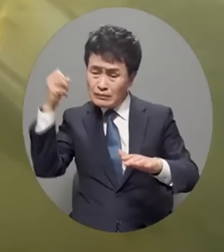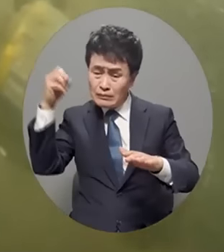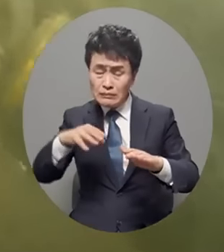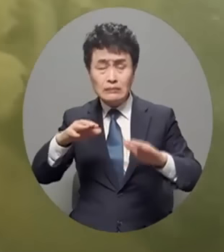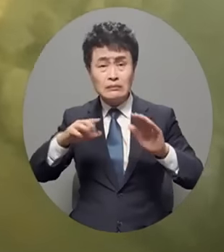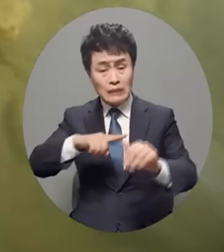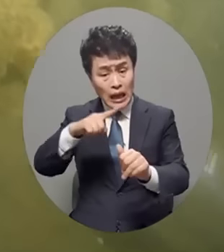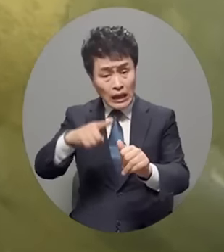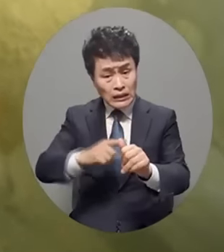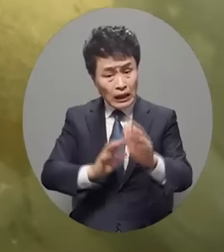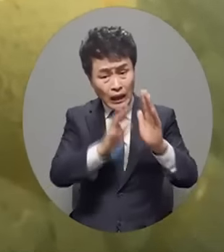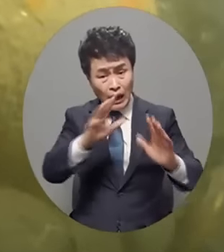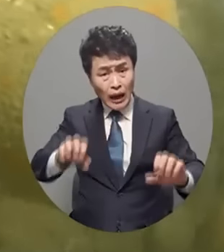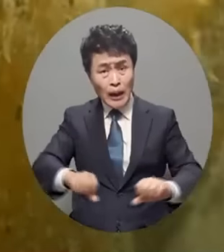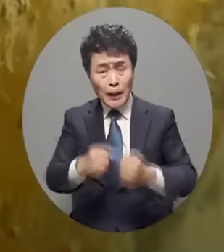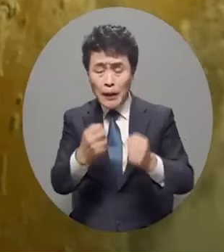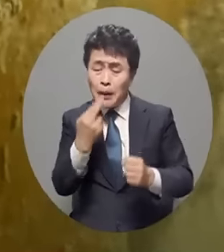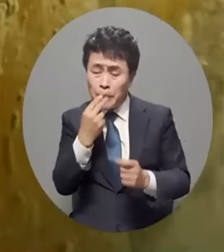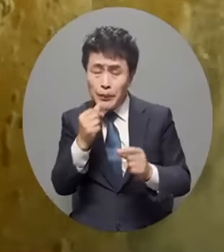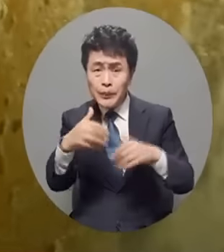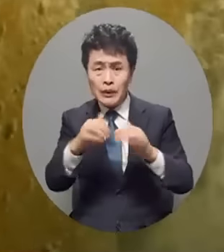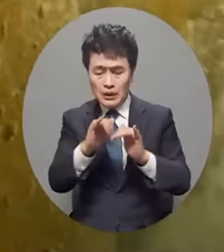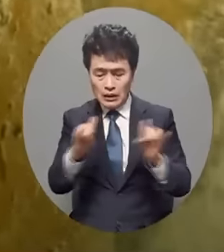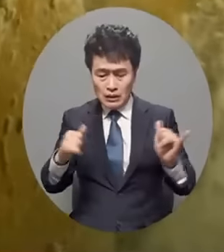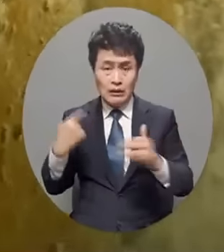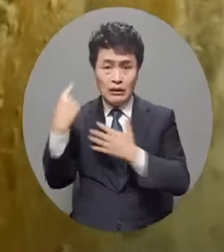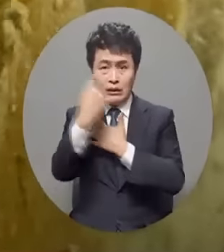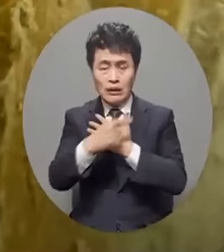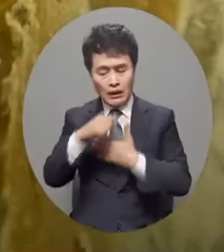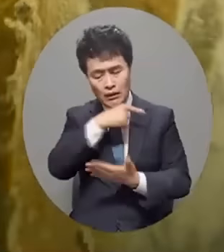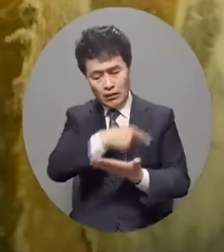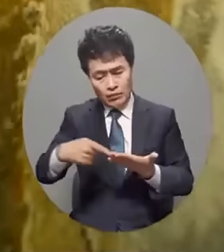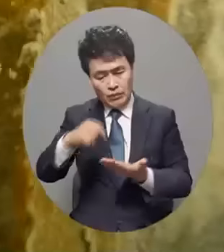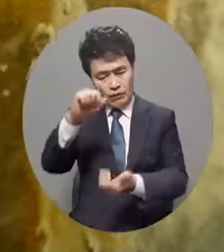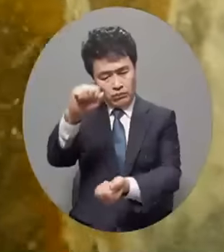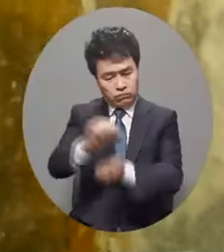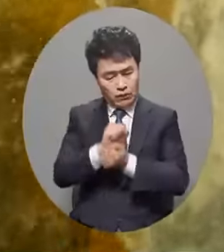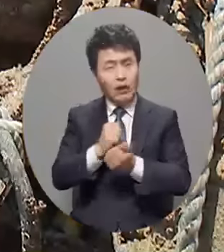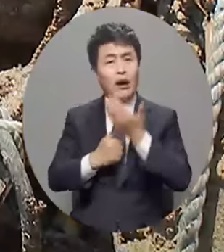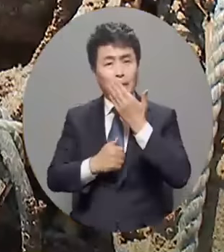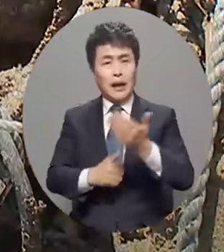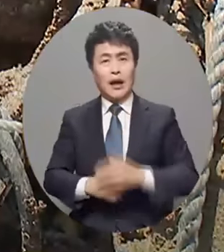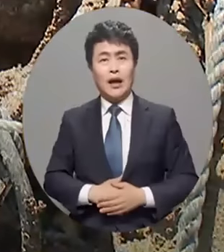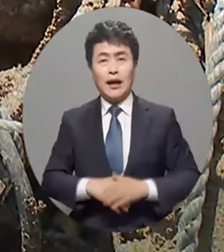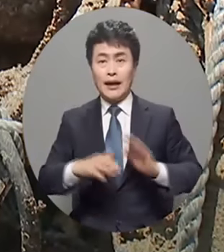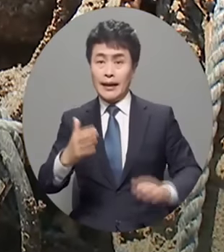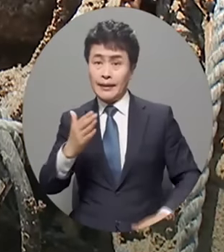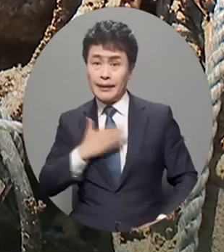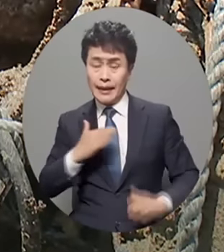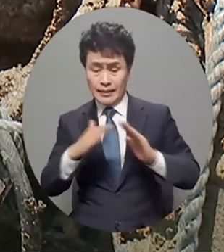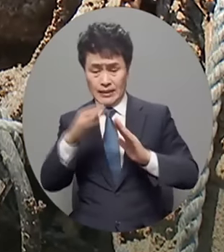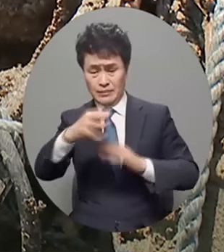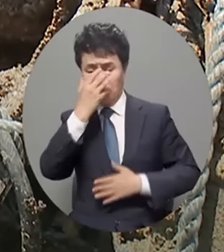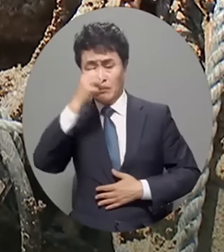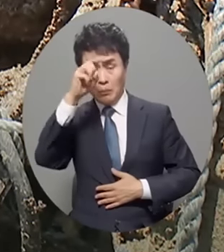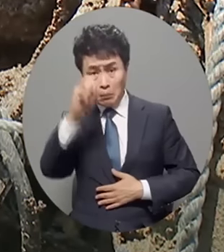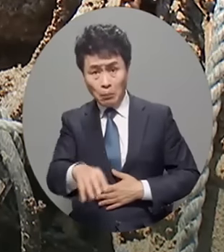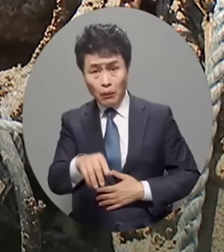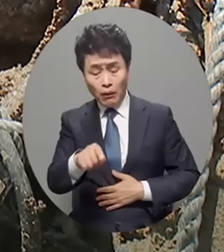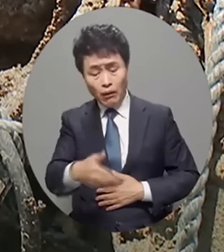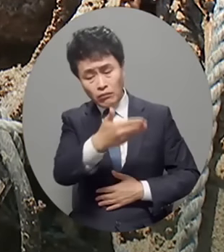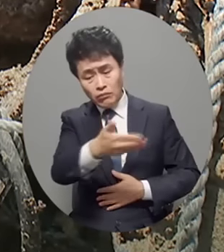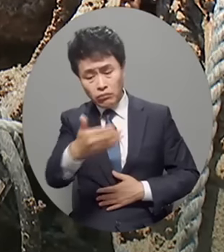뿐 아니라 미세 플라스틱이 돼 인간에게까지 치명적인 결과로 돌아올 수 있습니다. 그러니까 내가 집 앞에 버린 게 흐르고